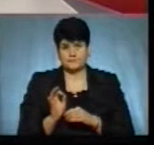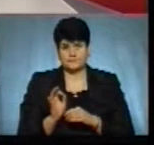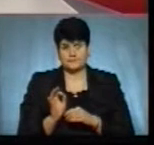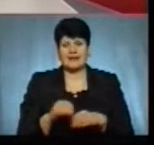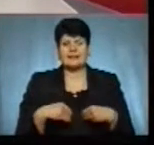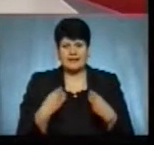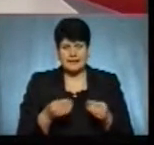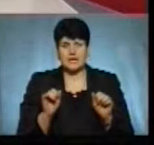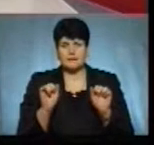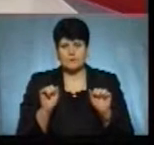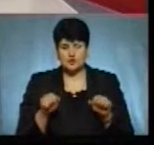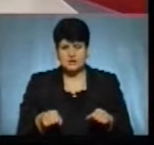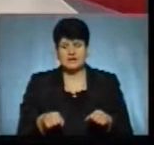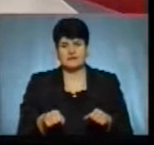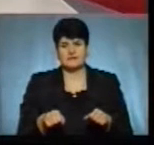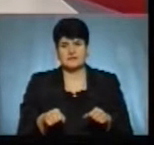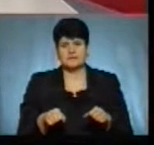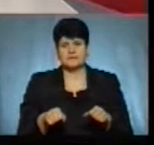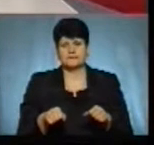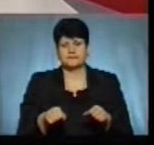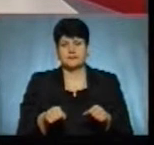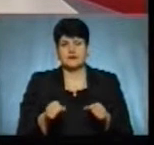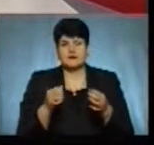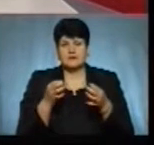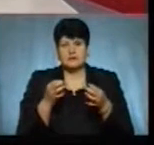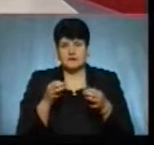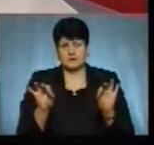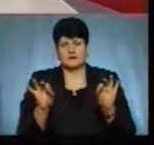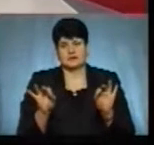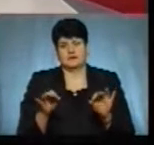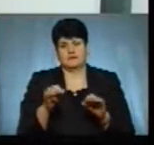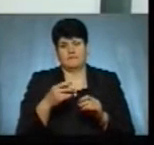дає можливість лібералізувати валютну сферу практично повністю.